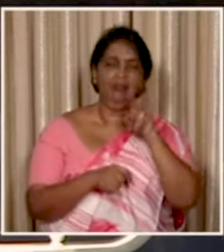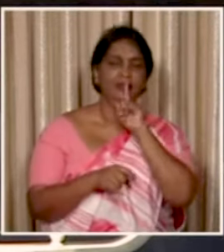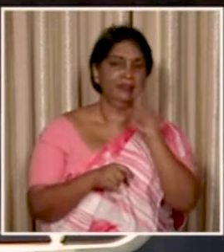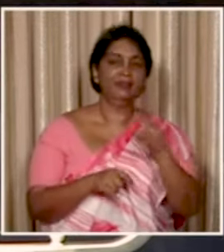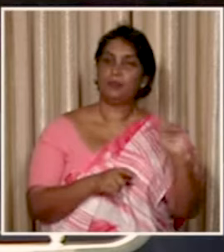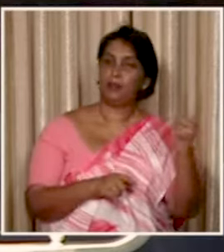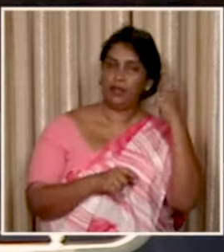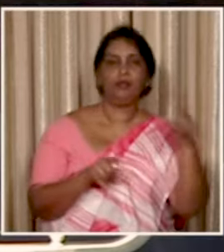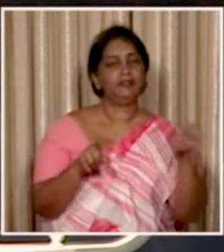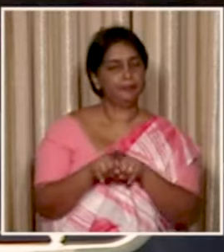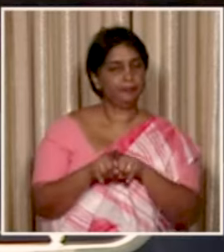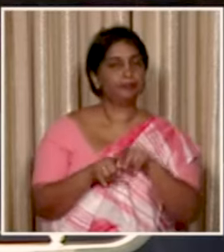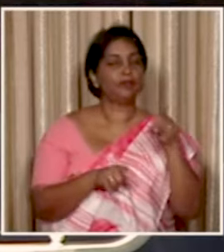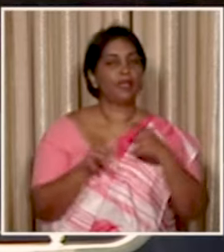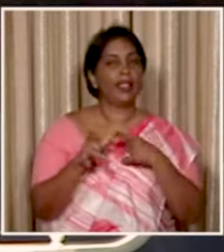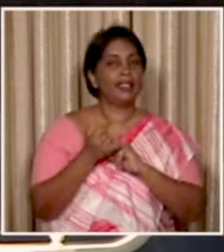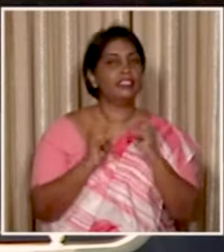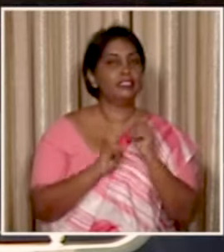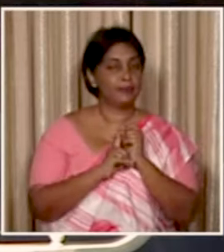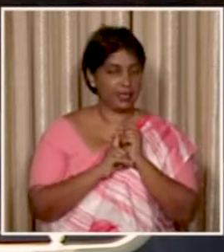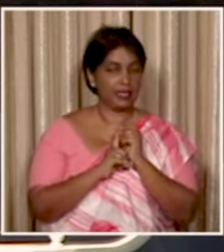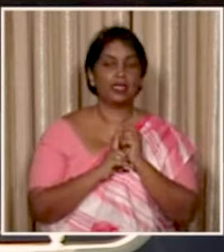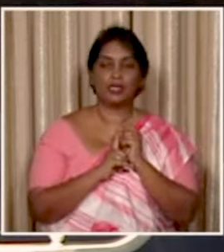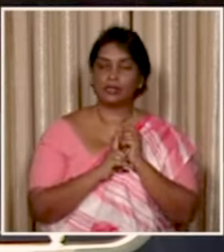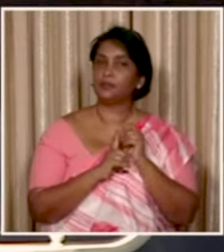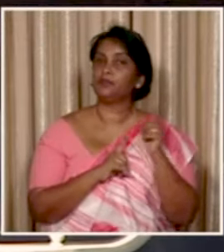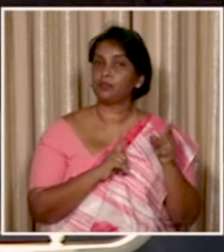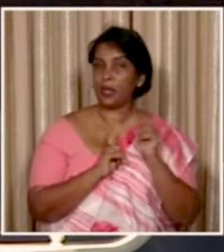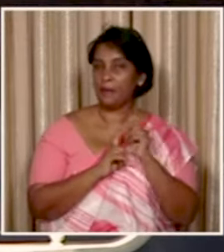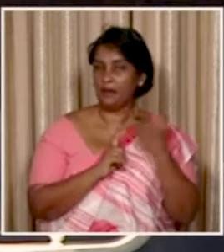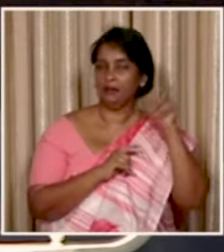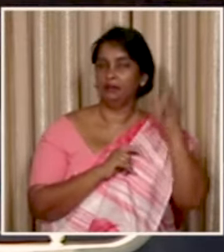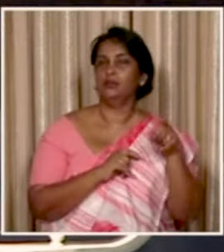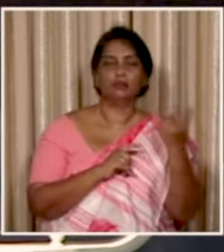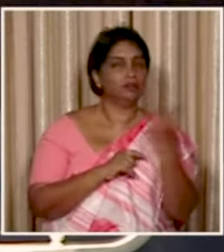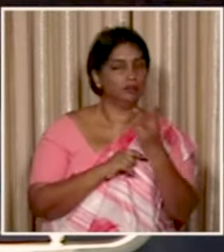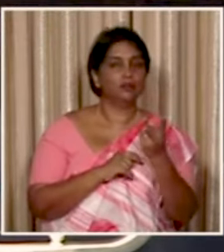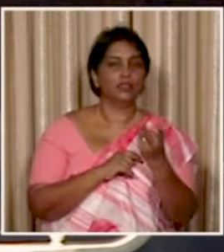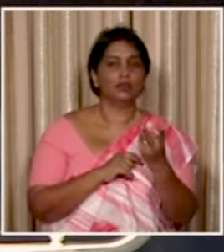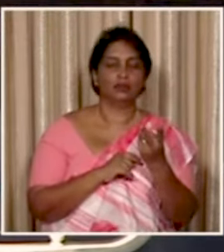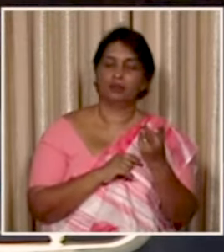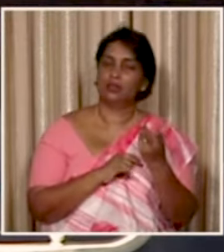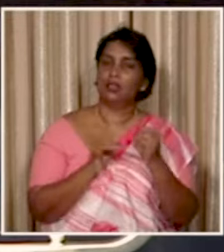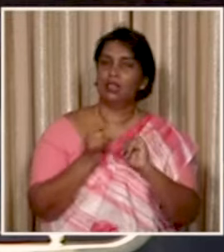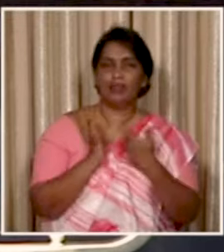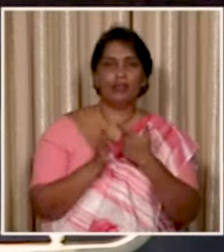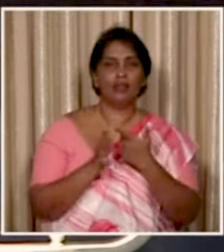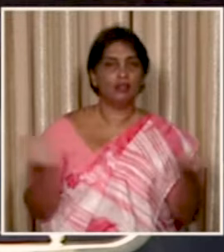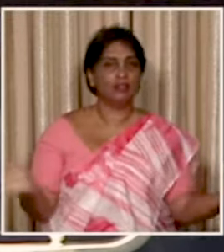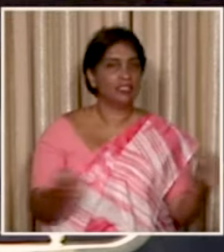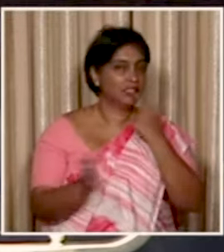ஏஎஸ்பி பிரபாஸ் காலகே, கனேராங்குளம் ஓஐசி ஆகியோரது முன்னிலையில் நிலையில் தவபால் சிங்கம் அவர்களது வேட்டி பலவந்தமாக அகற்றப்பட்டு